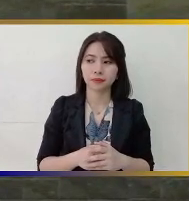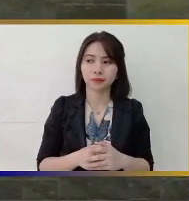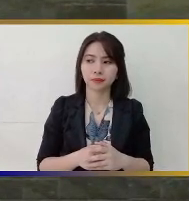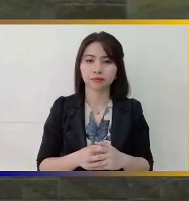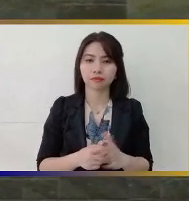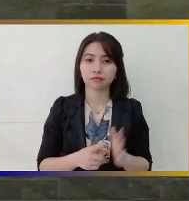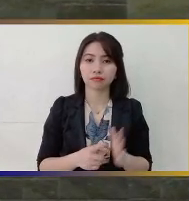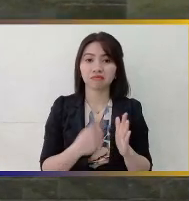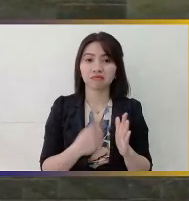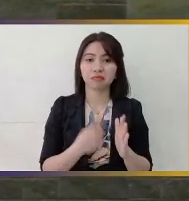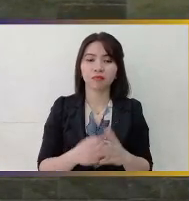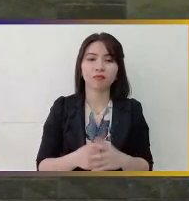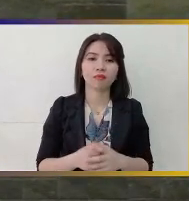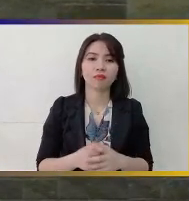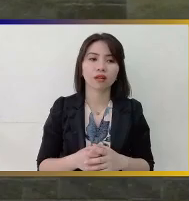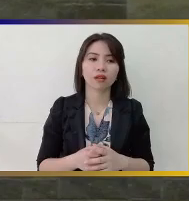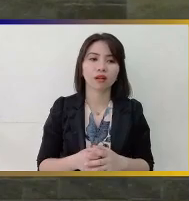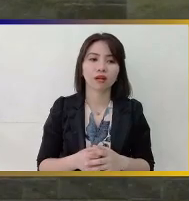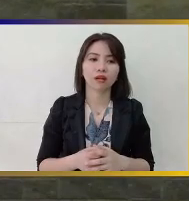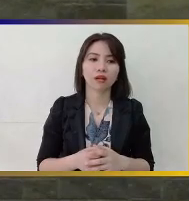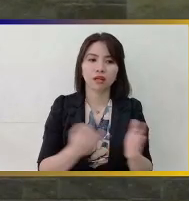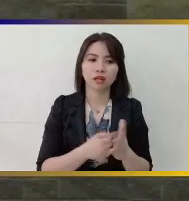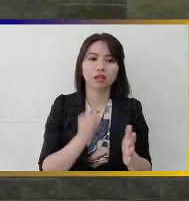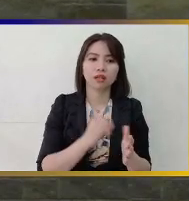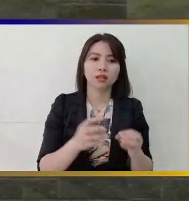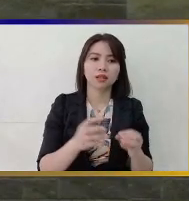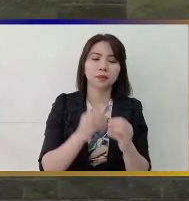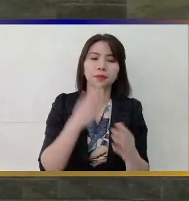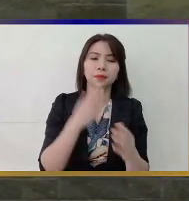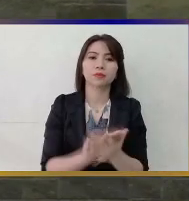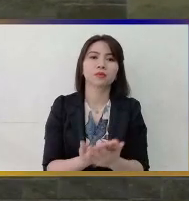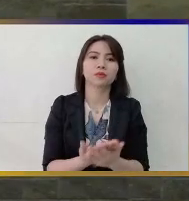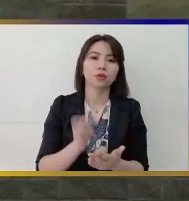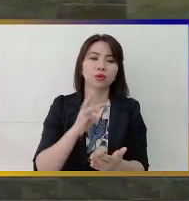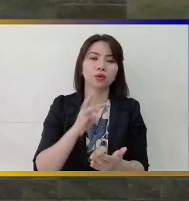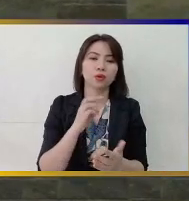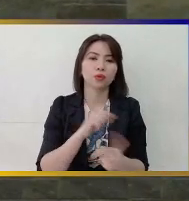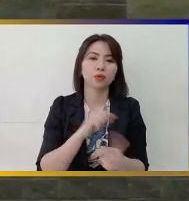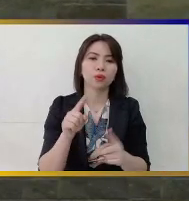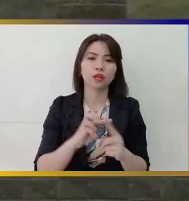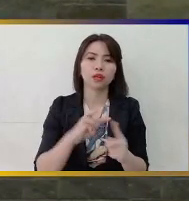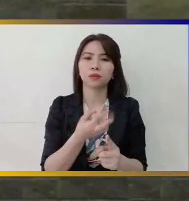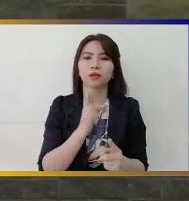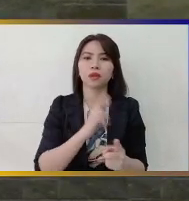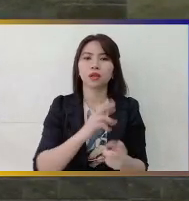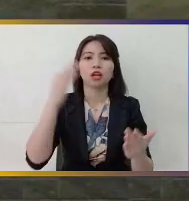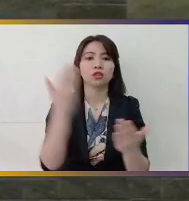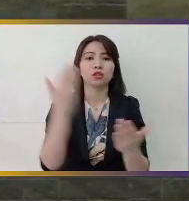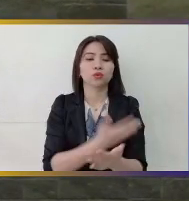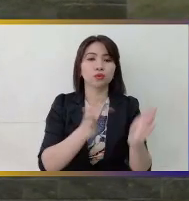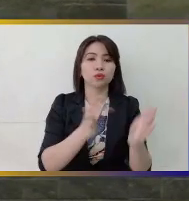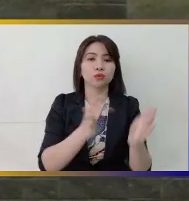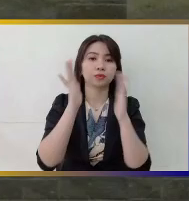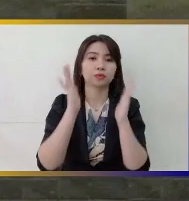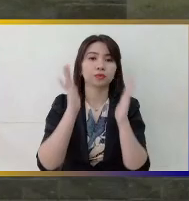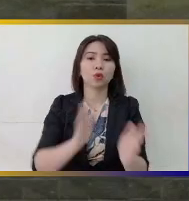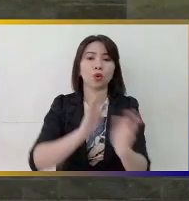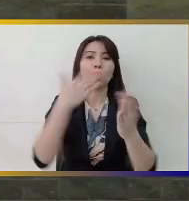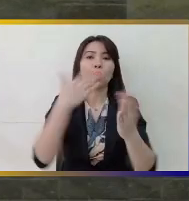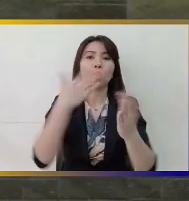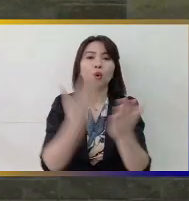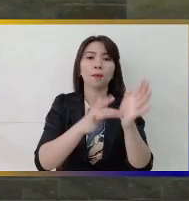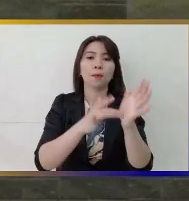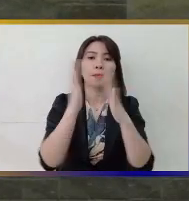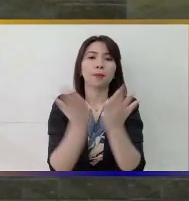Minsan mas mabuti pa nung bago tayong Kristiyano. Lahat ng sinasabi ng Panginoon parang ang dali nating magawa. Ang